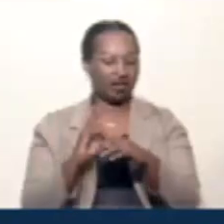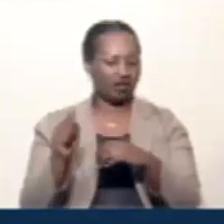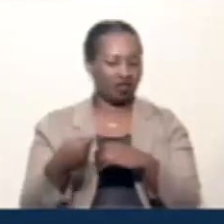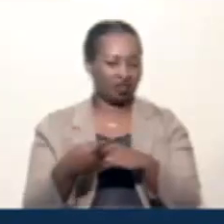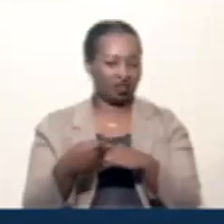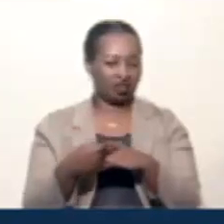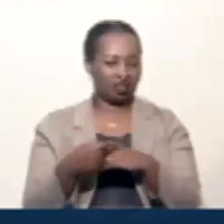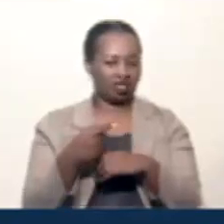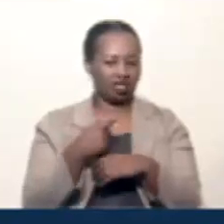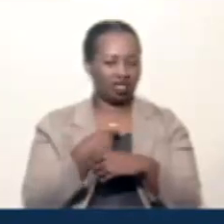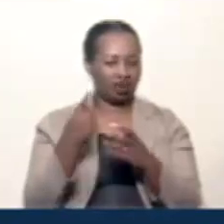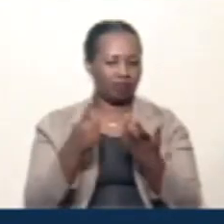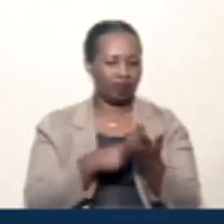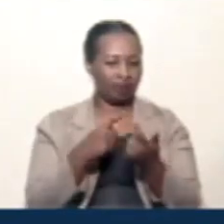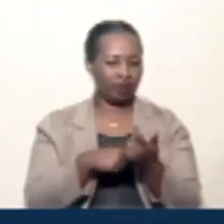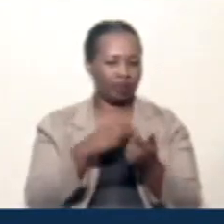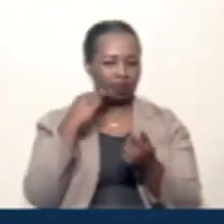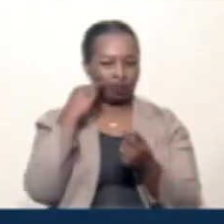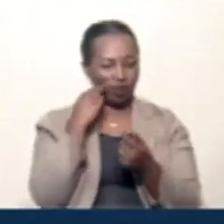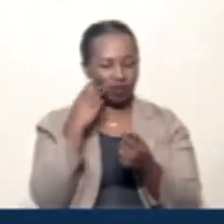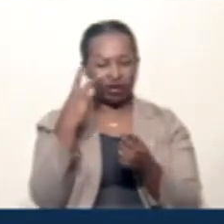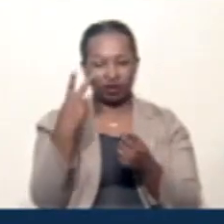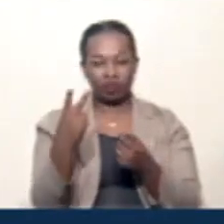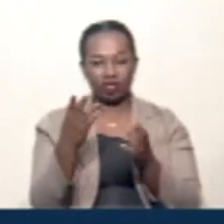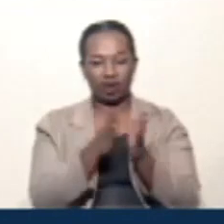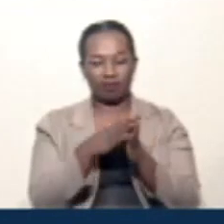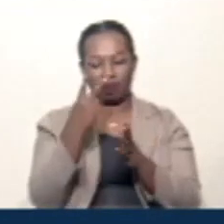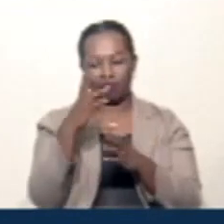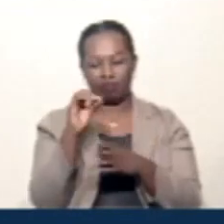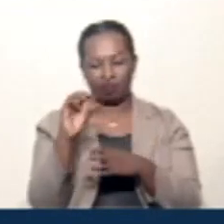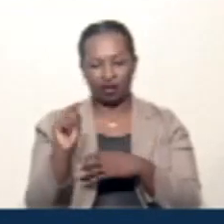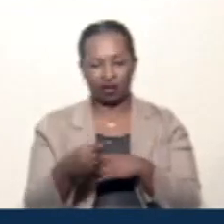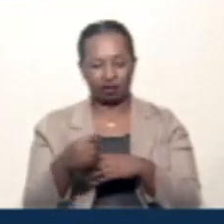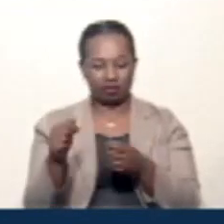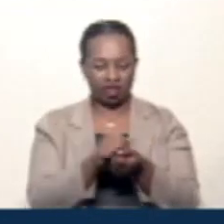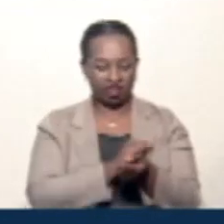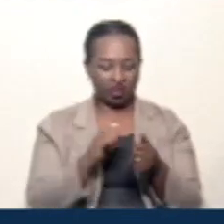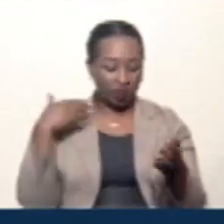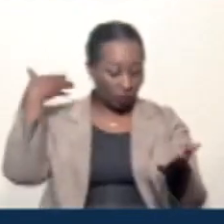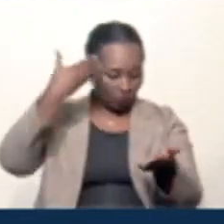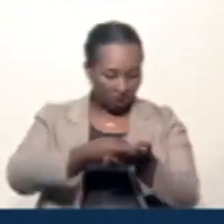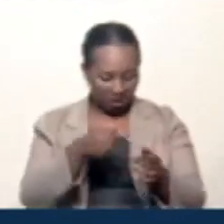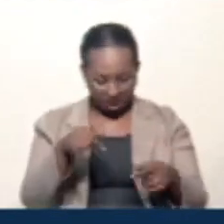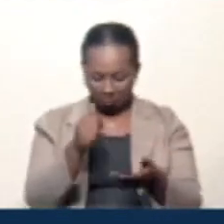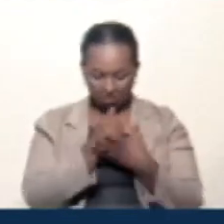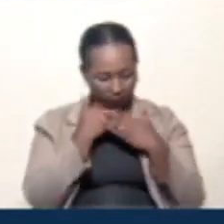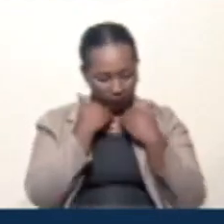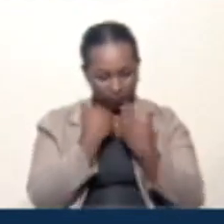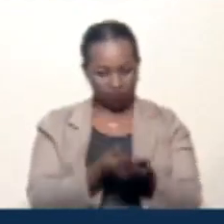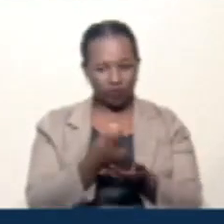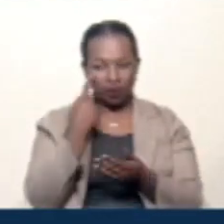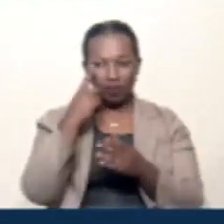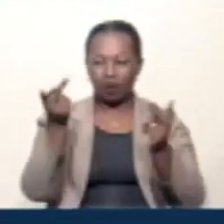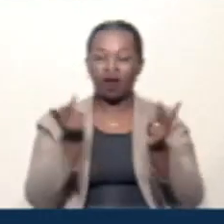neza. Nge bari bambariye 2,200,000 mu byangiritse, kugeza n'aya magingo nta kintu baradukorera. Nawe urabona ukuntu